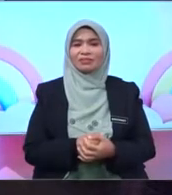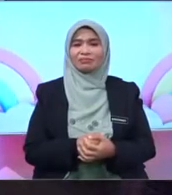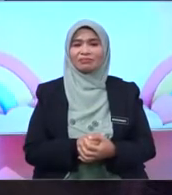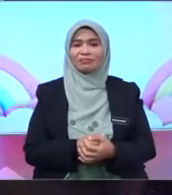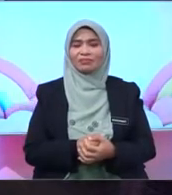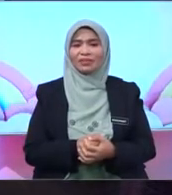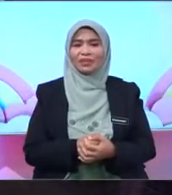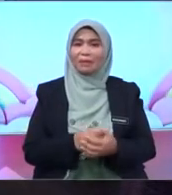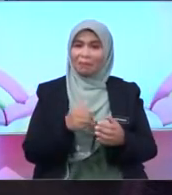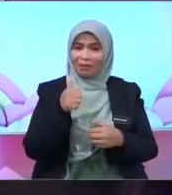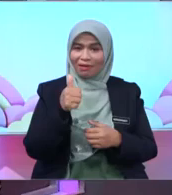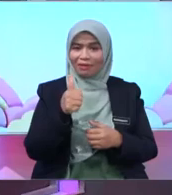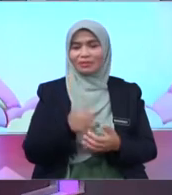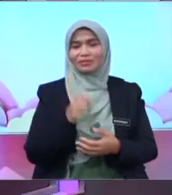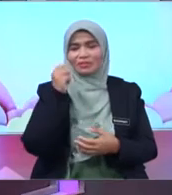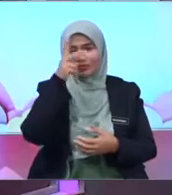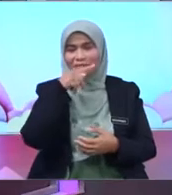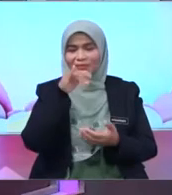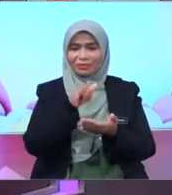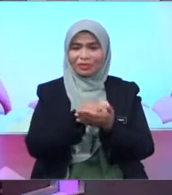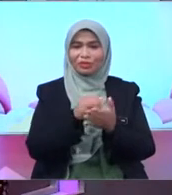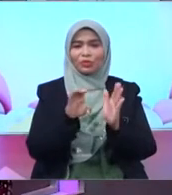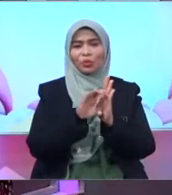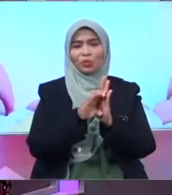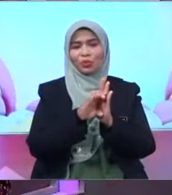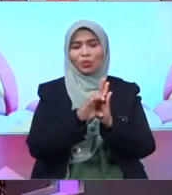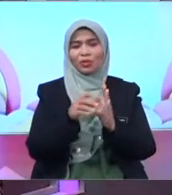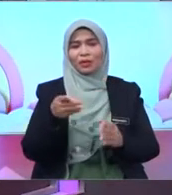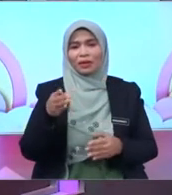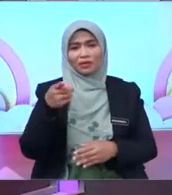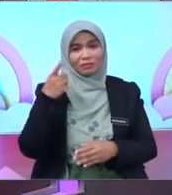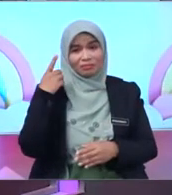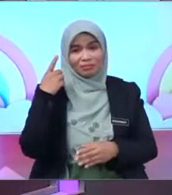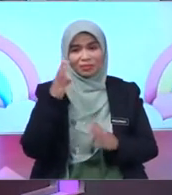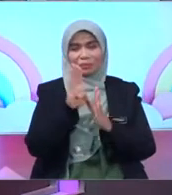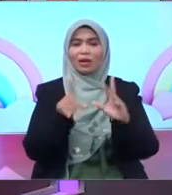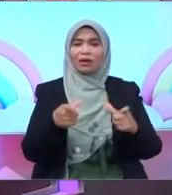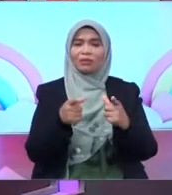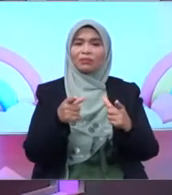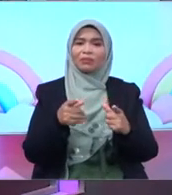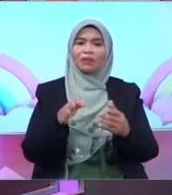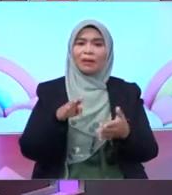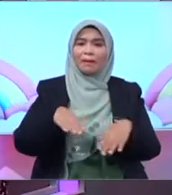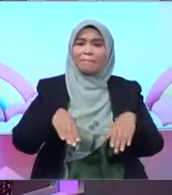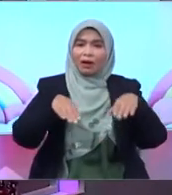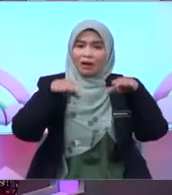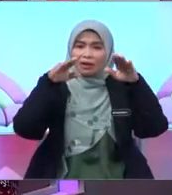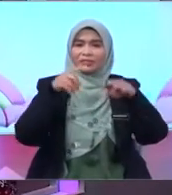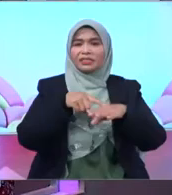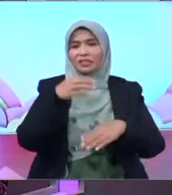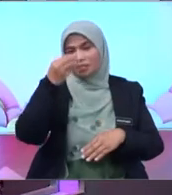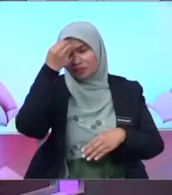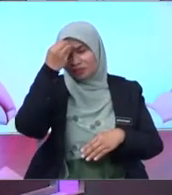bagusnya sikap tomiro Mal sebaliknya kita tahu amicum memerlukan bantuan memanggil teks suku